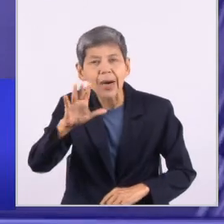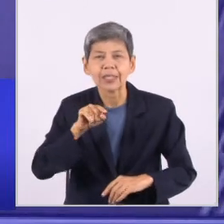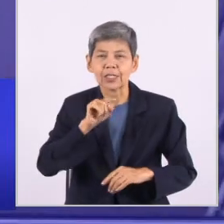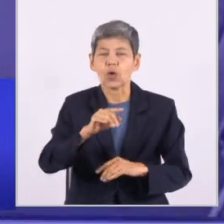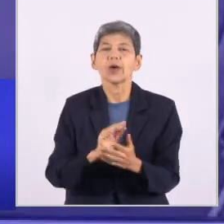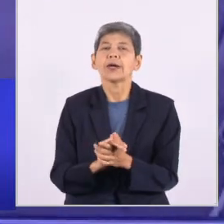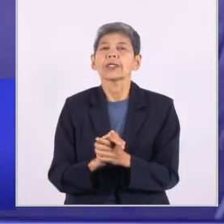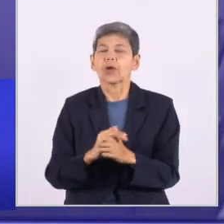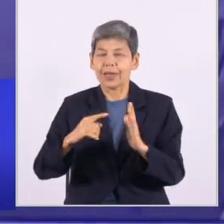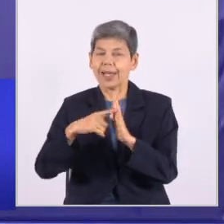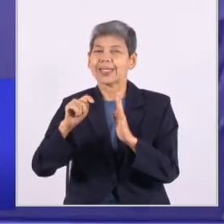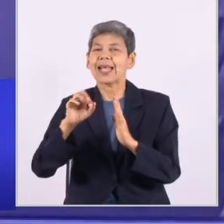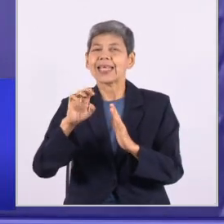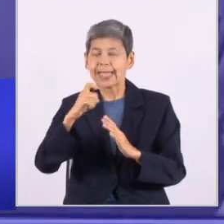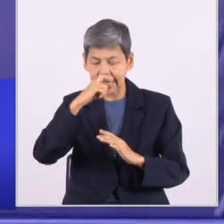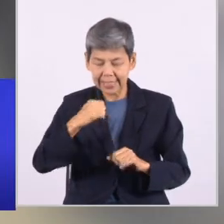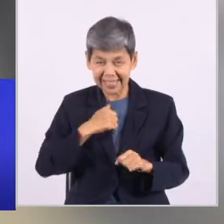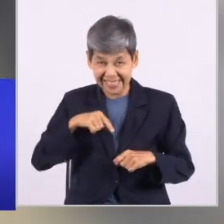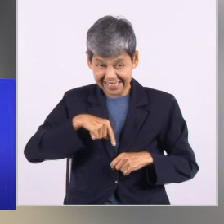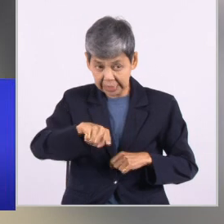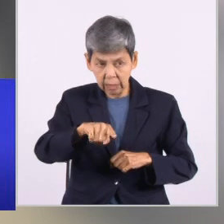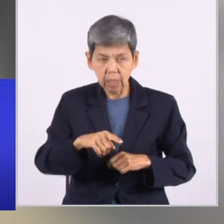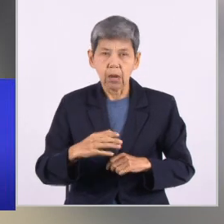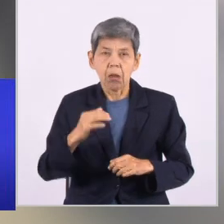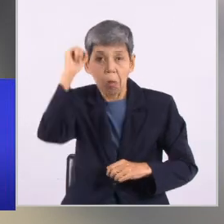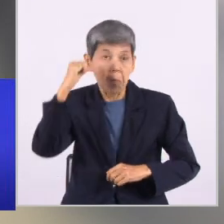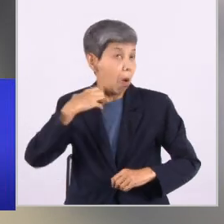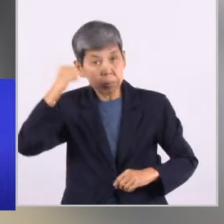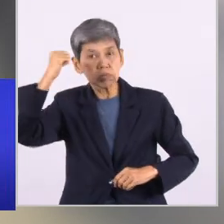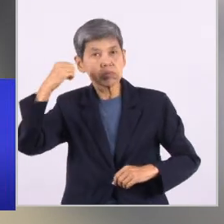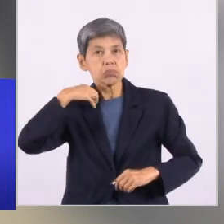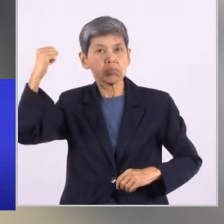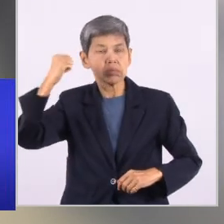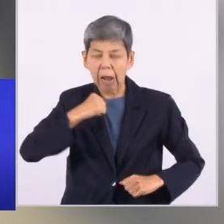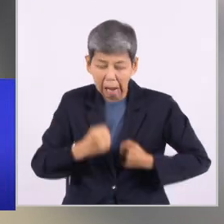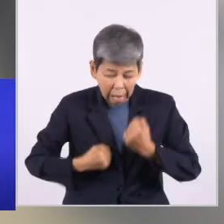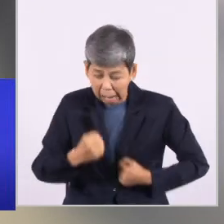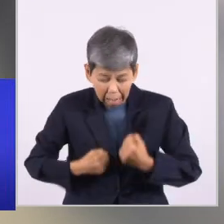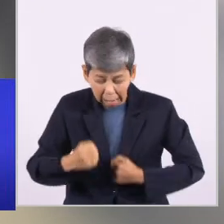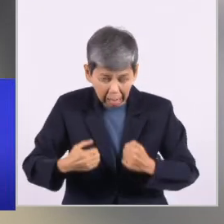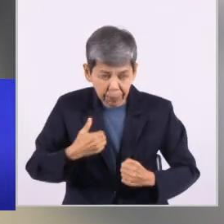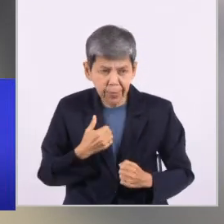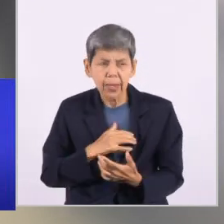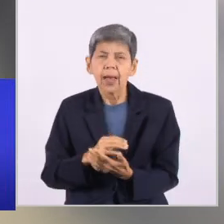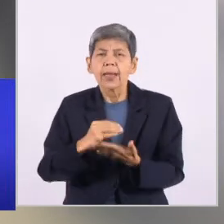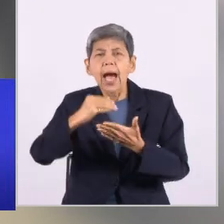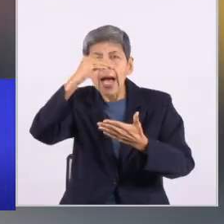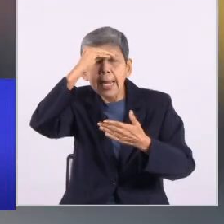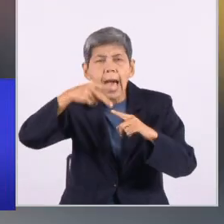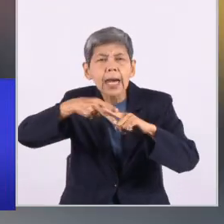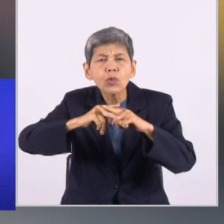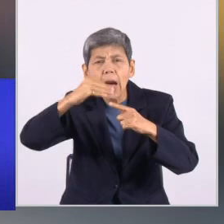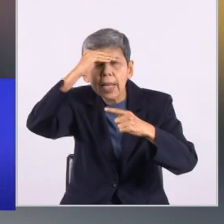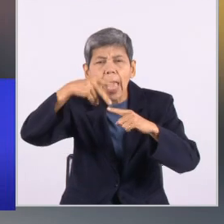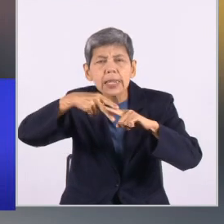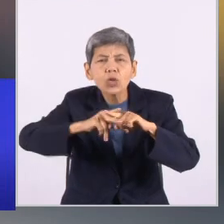ของเสรีไทยคนร้ายวิ่งมากระชากสร้อยบนรถเมล์เลยนะแล้ววิ่งหนีไปยังตลาดค่ะตอนนั้นเนี่ยน้องๆเด็กเทคนิค